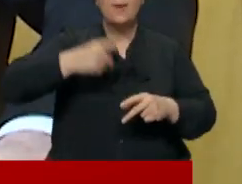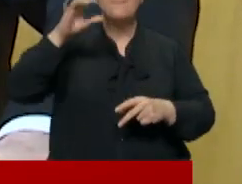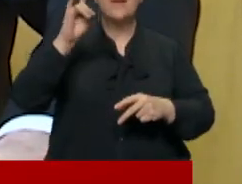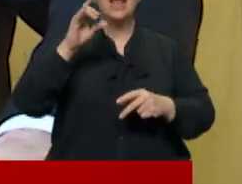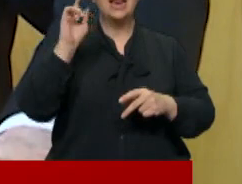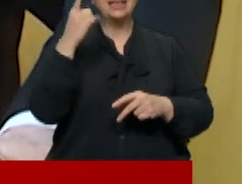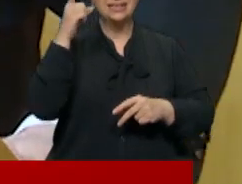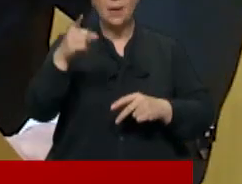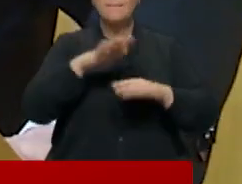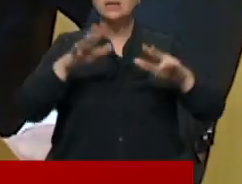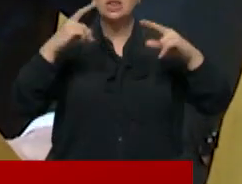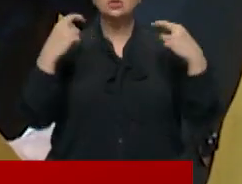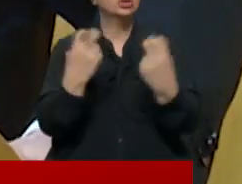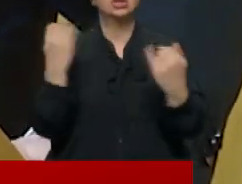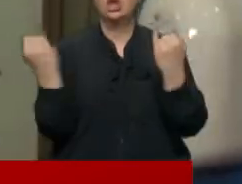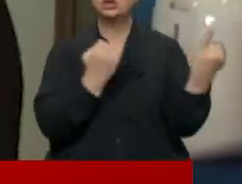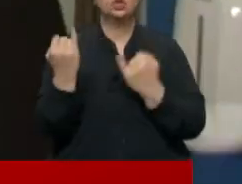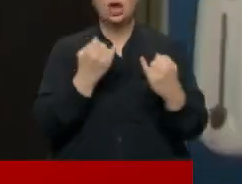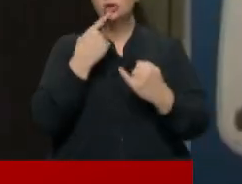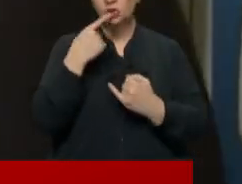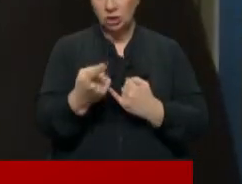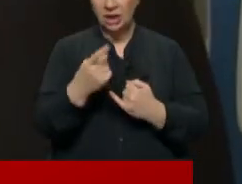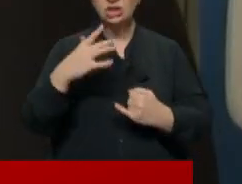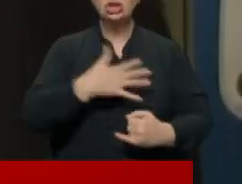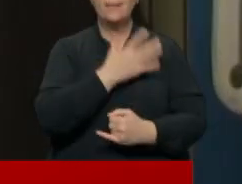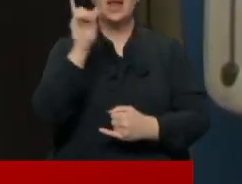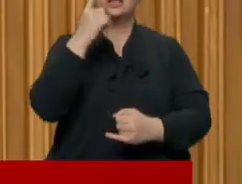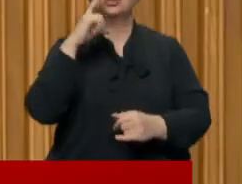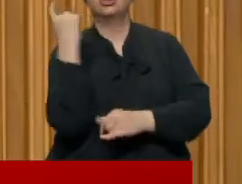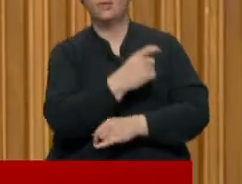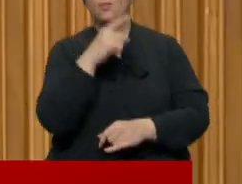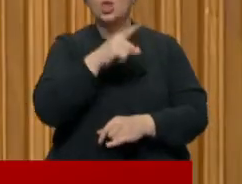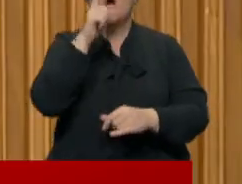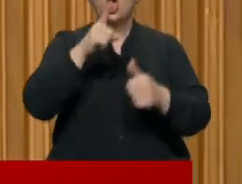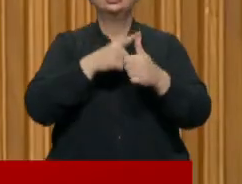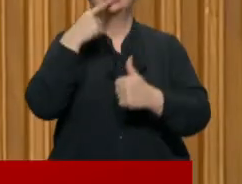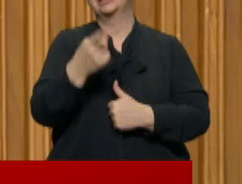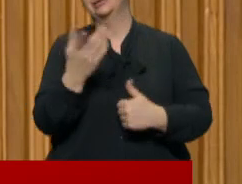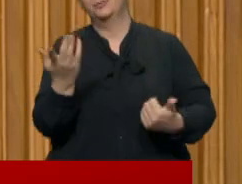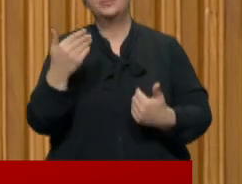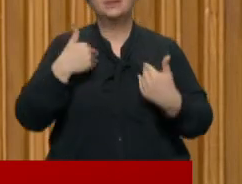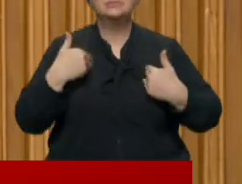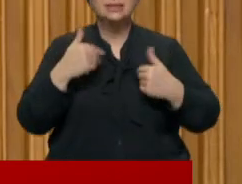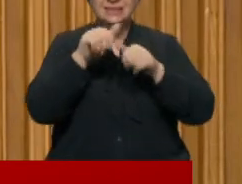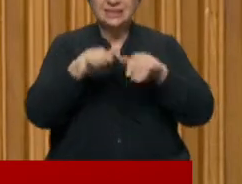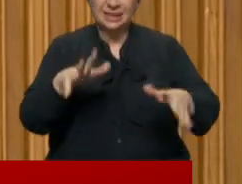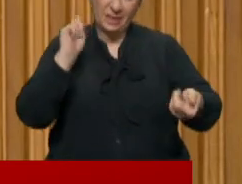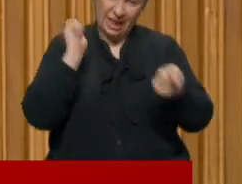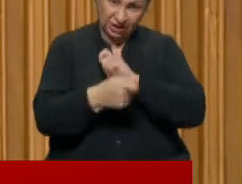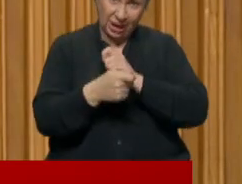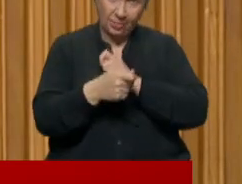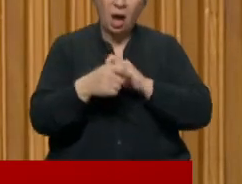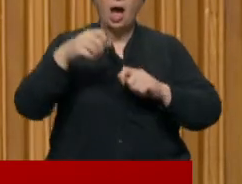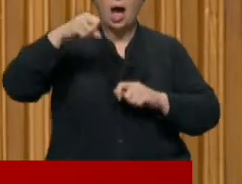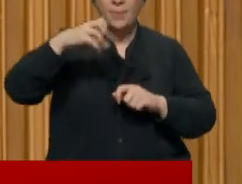liderinin de masada nasıl oturacaklarını tartışıyorlar sözlerine CHP lideri yanıt verdi. Bunlar önce dediler ki biz sistemi değiştirelim.